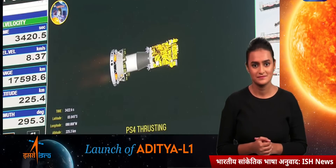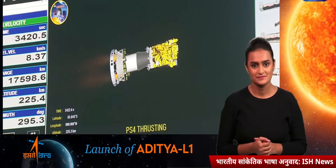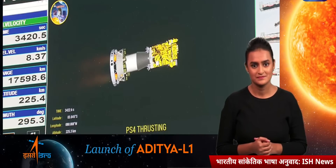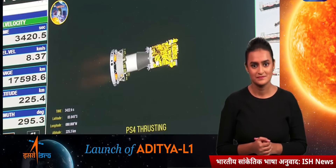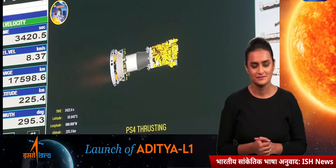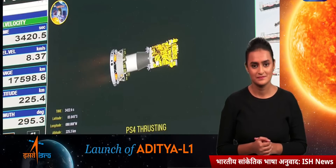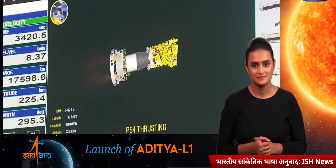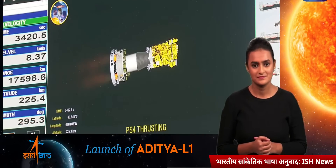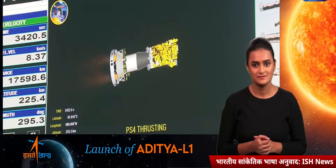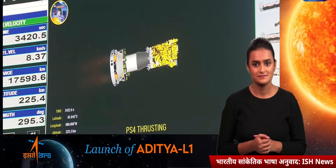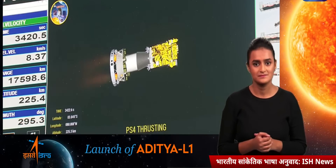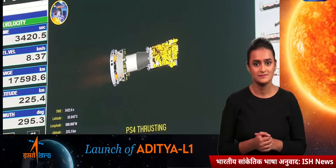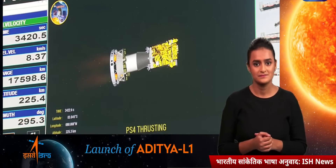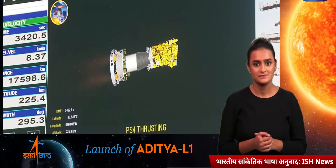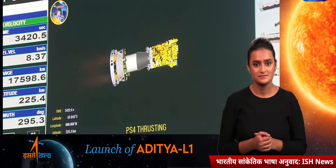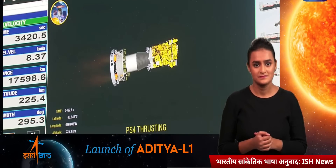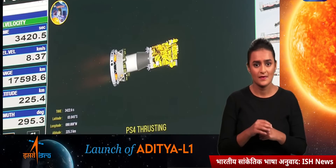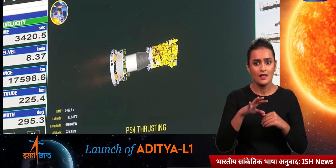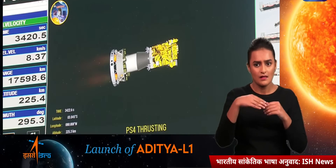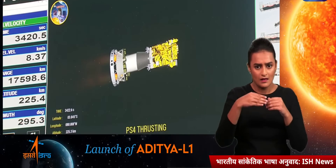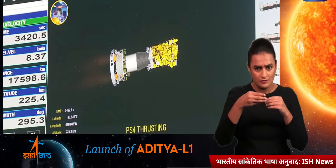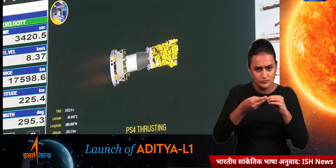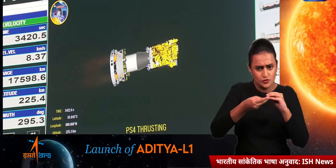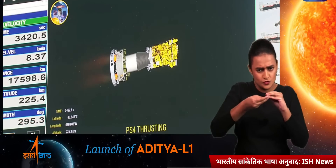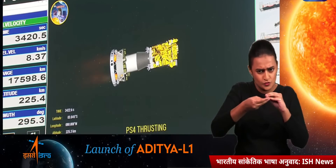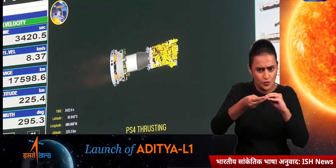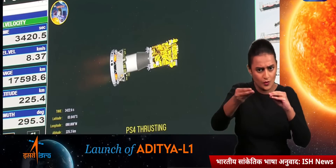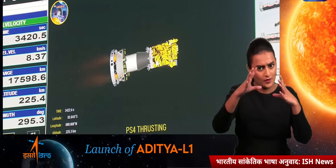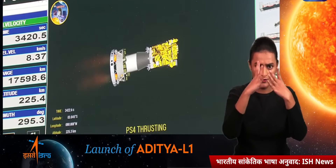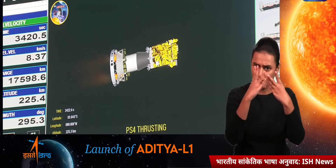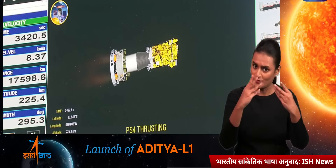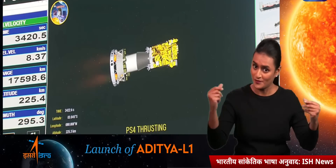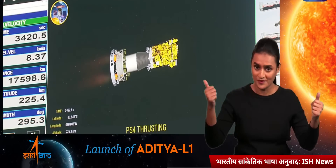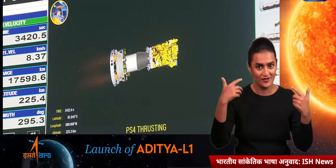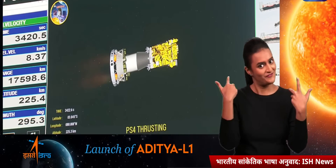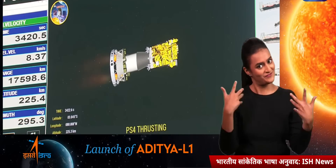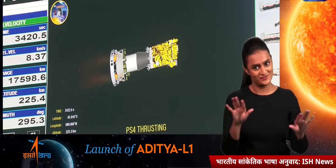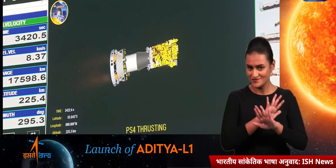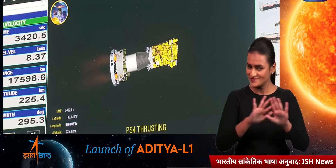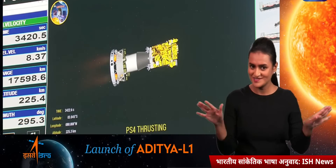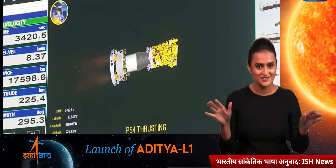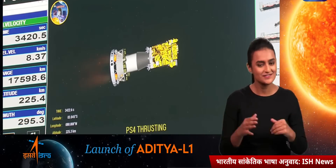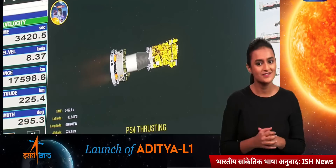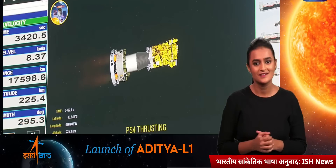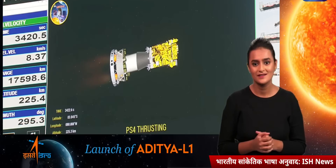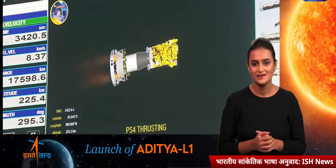यान फिर से अंतर्दृष्टि हो चुका है, हमारे ट्रैकिंग रेंज से बाहर है।